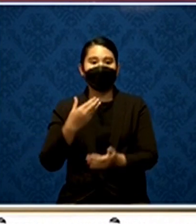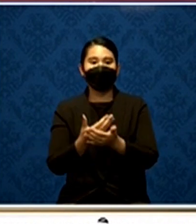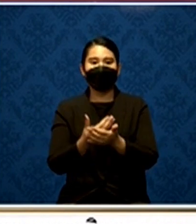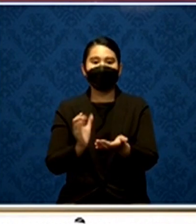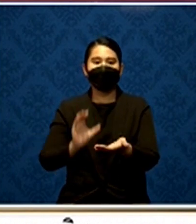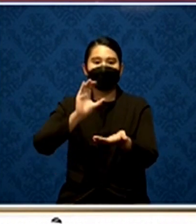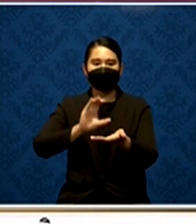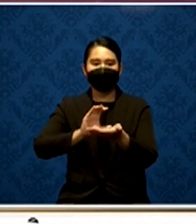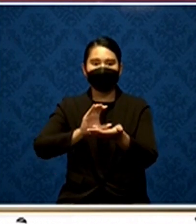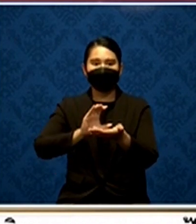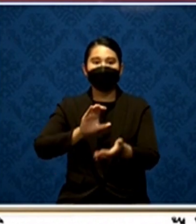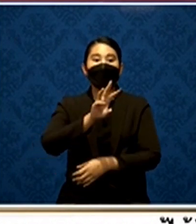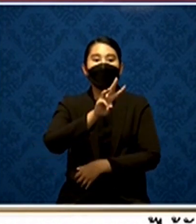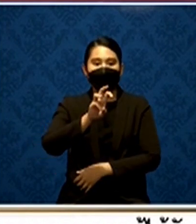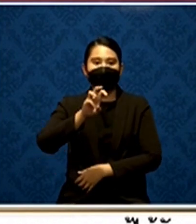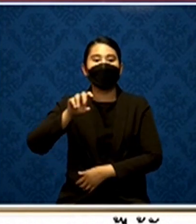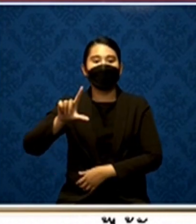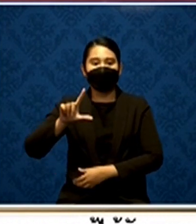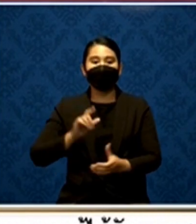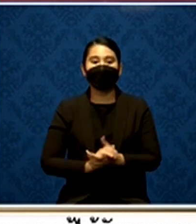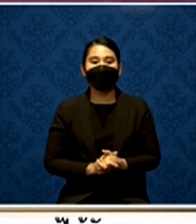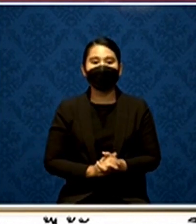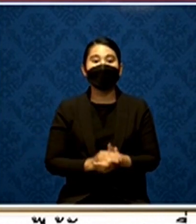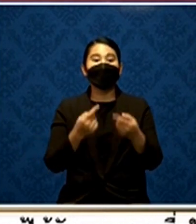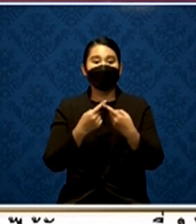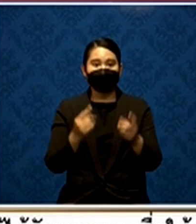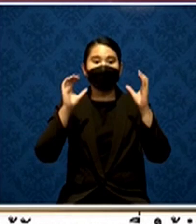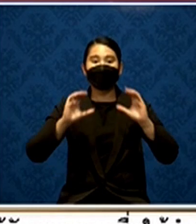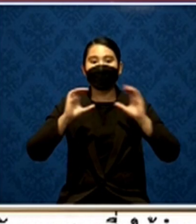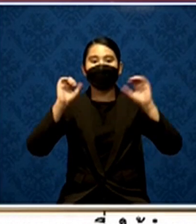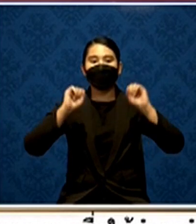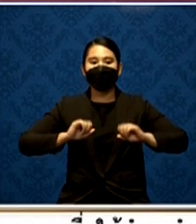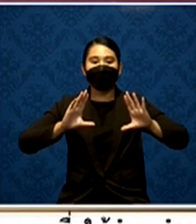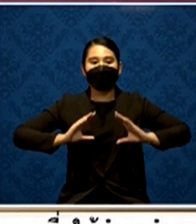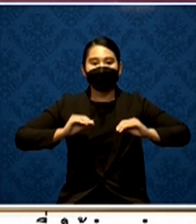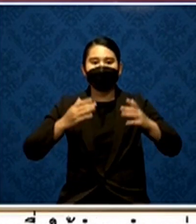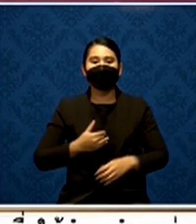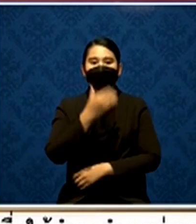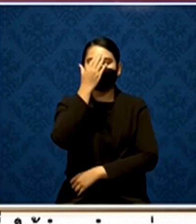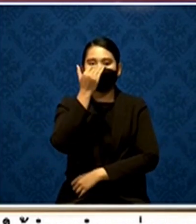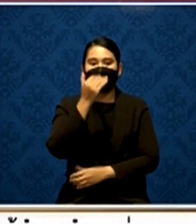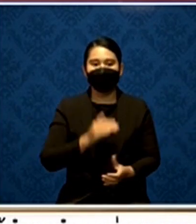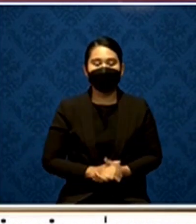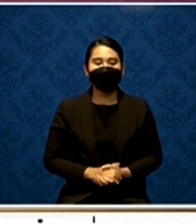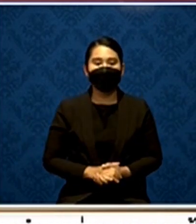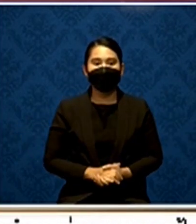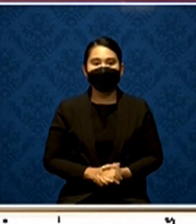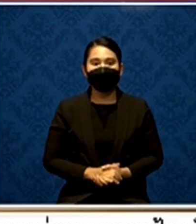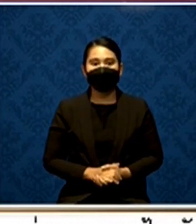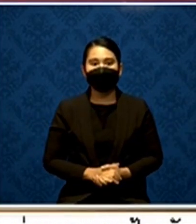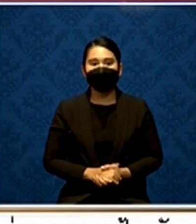นตั้ง600ล้านบาทครม.ไม่อนุมัติเหตุใดทำไมไม่อนุมัติทำไม